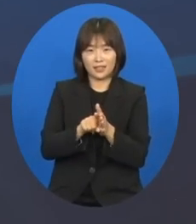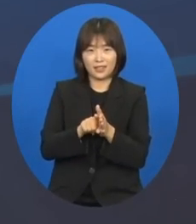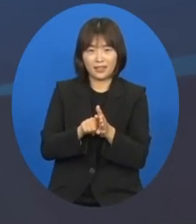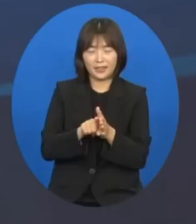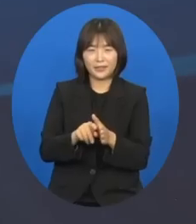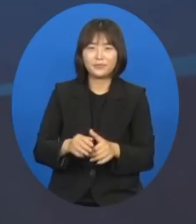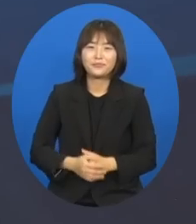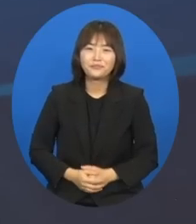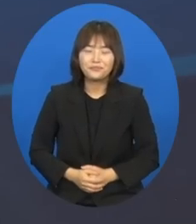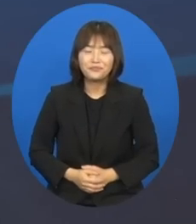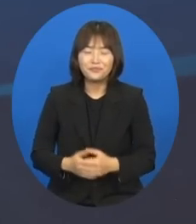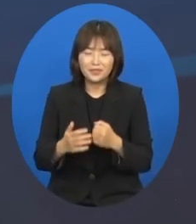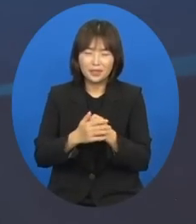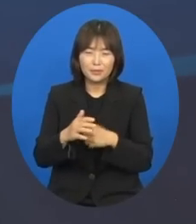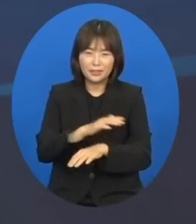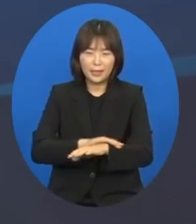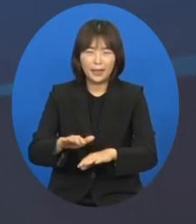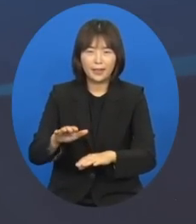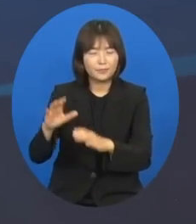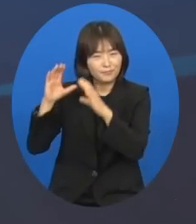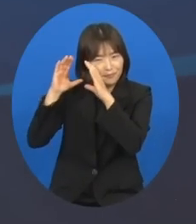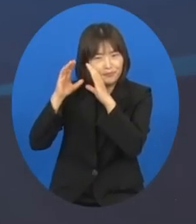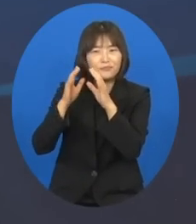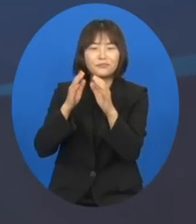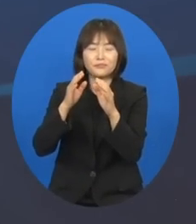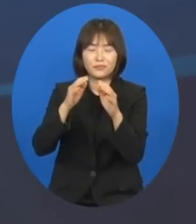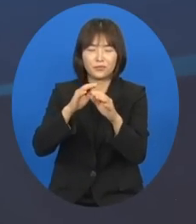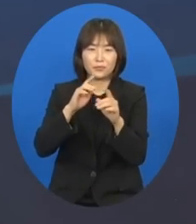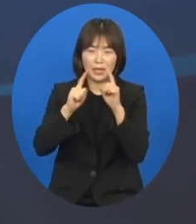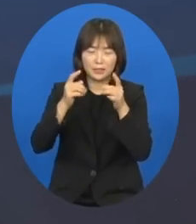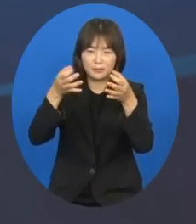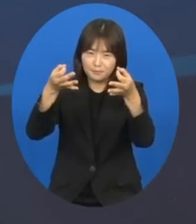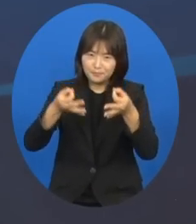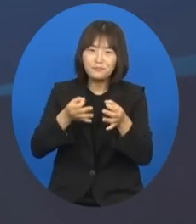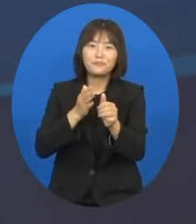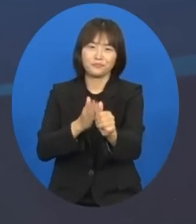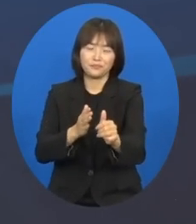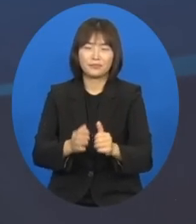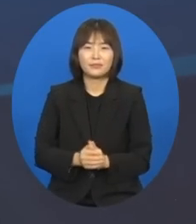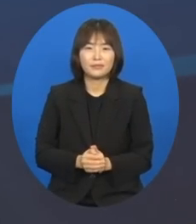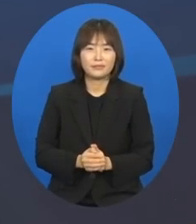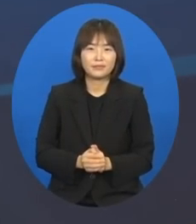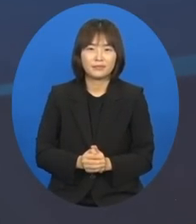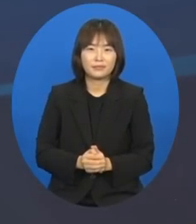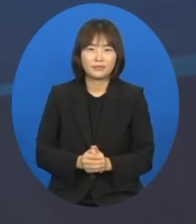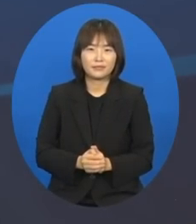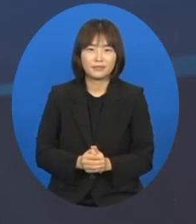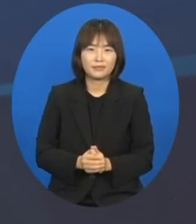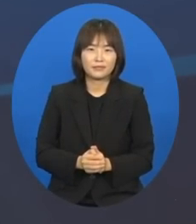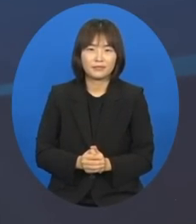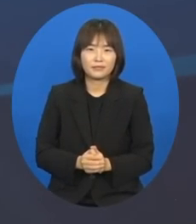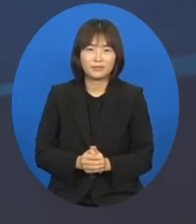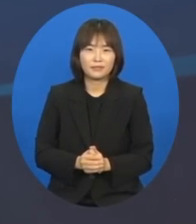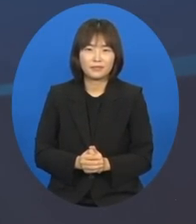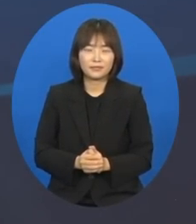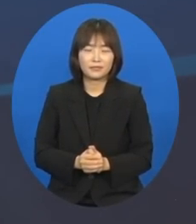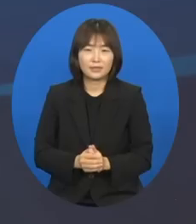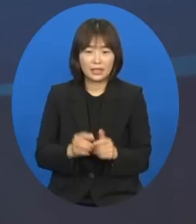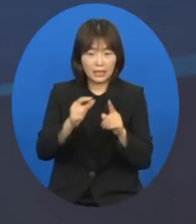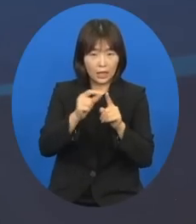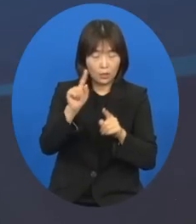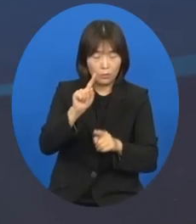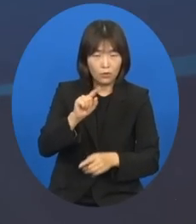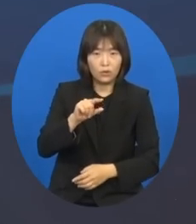잘 들으셔야 합니다 하늘의 문을 여는 5가지 단어는 grace라고